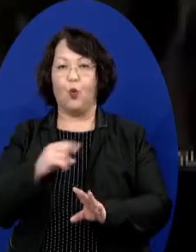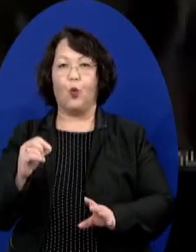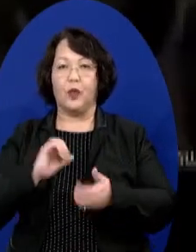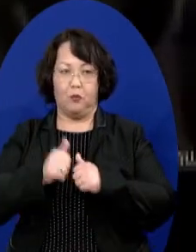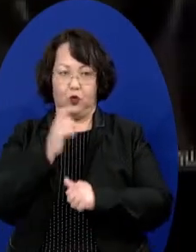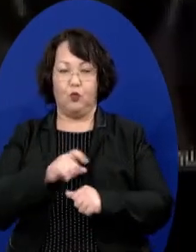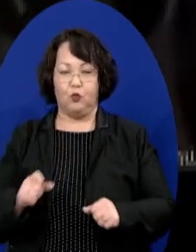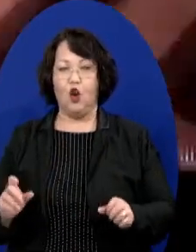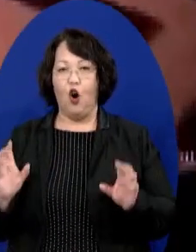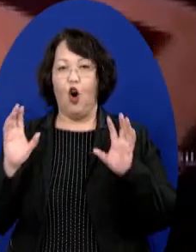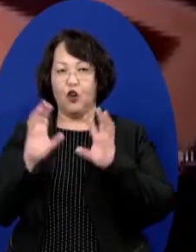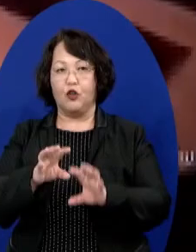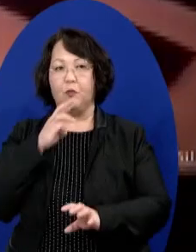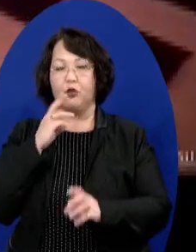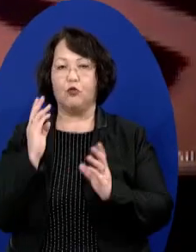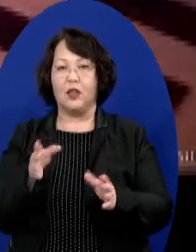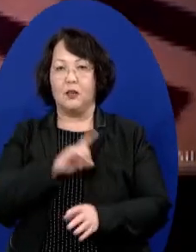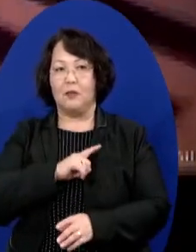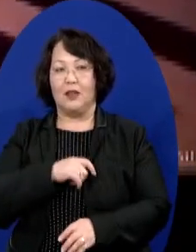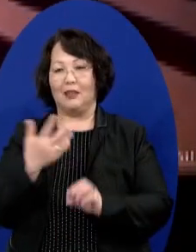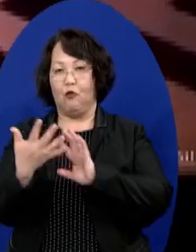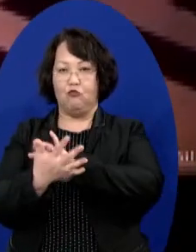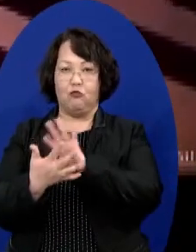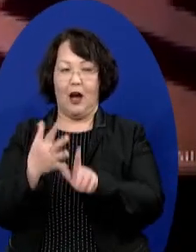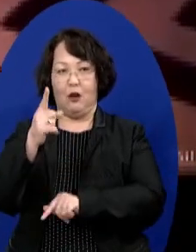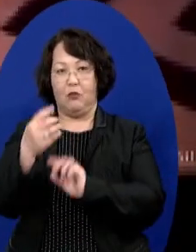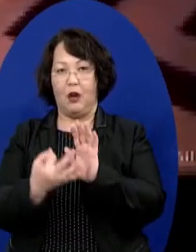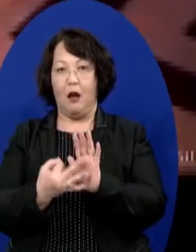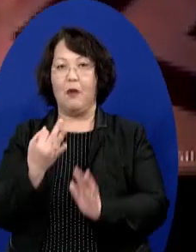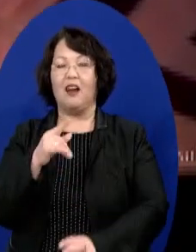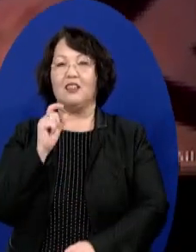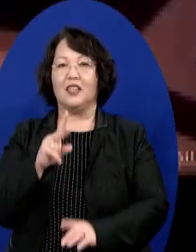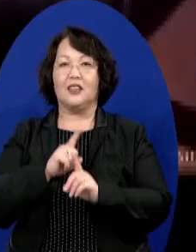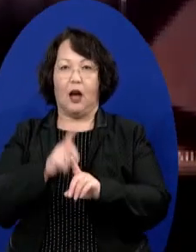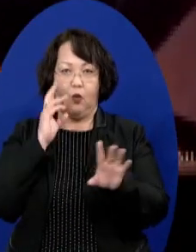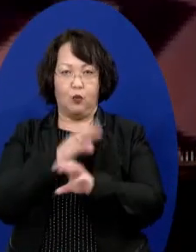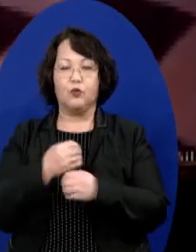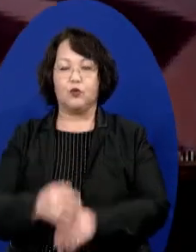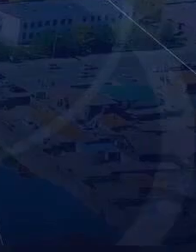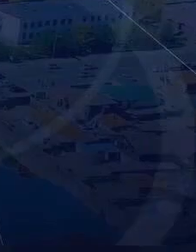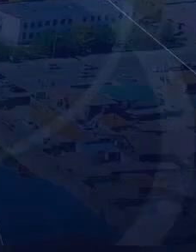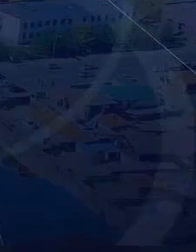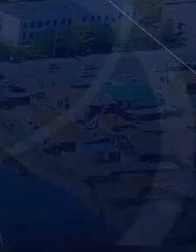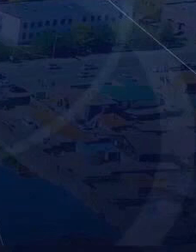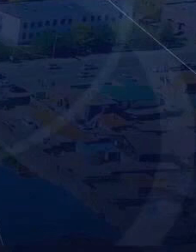оролцохоор мэдээлгээ өгсөн байна. Тэмцээн 5 төрөлд 18 ангиллаар явагдана.